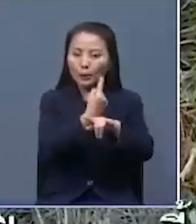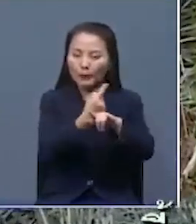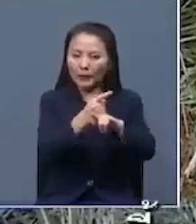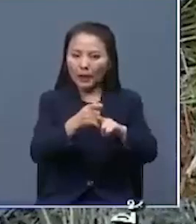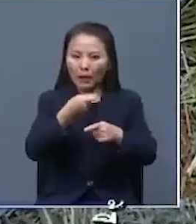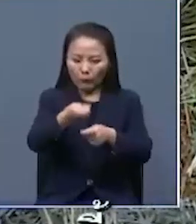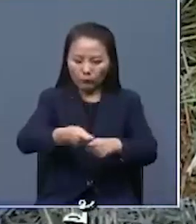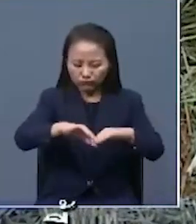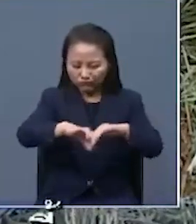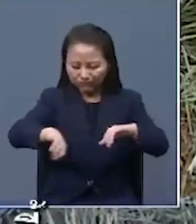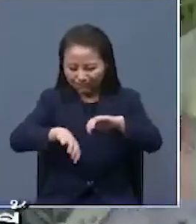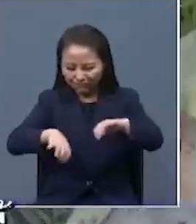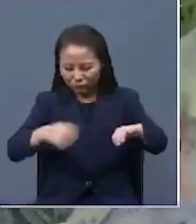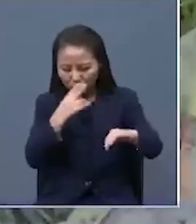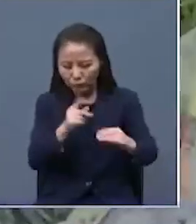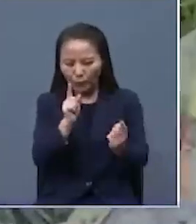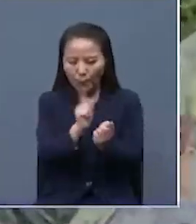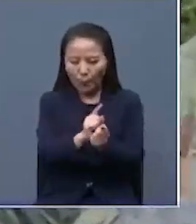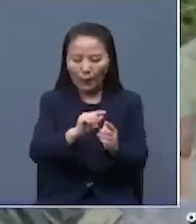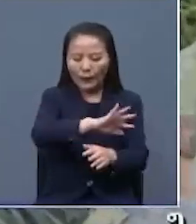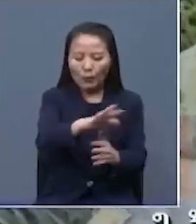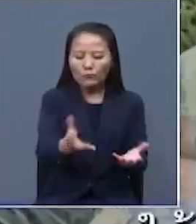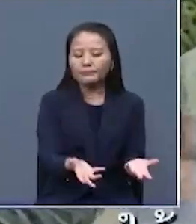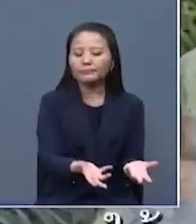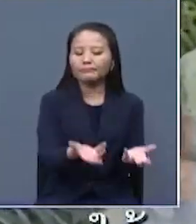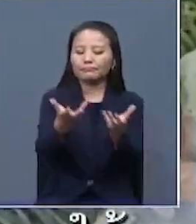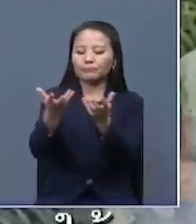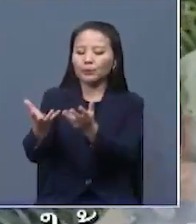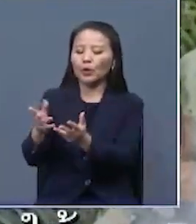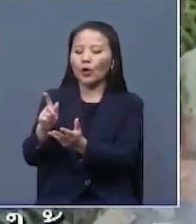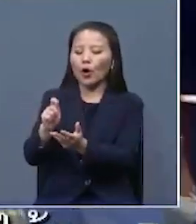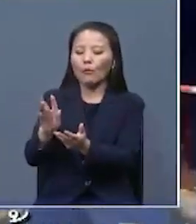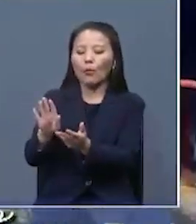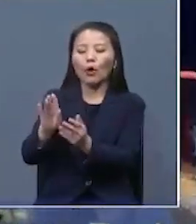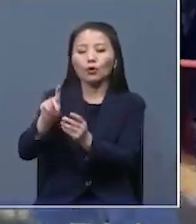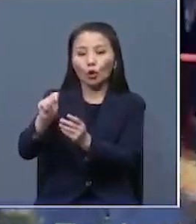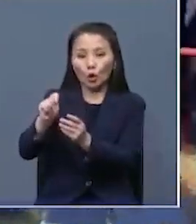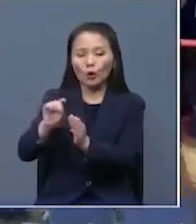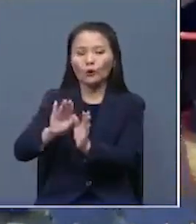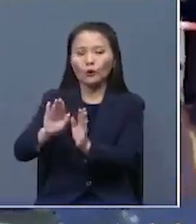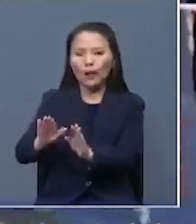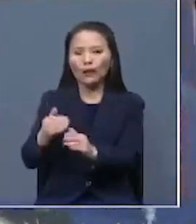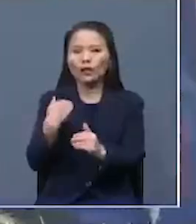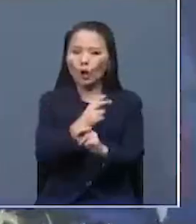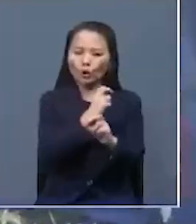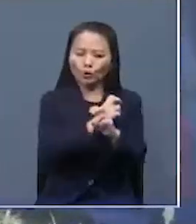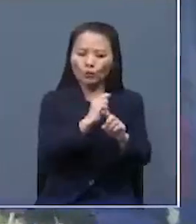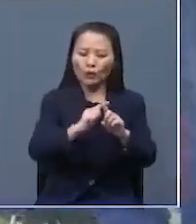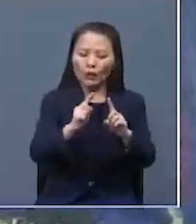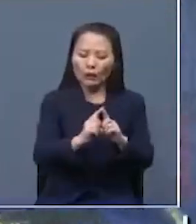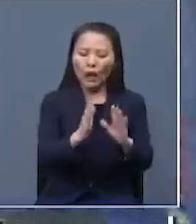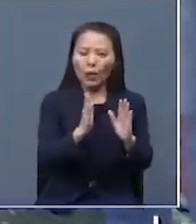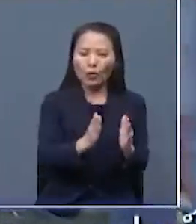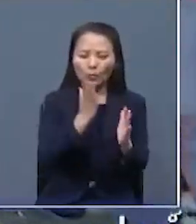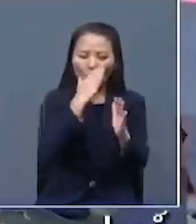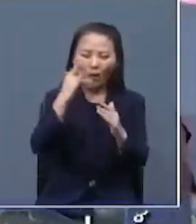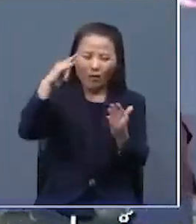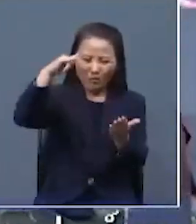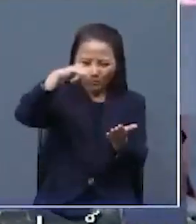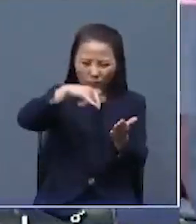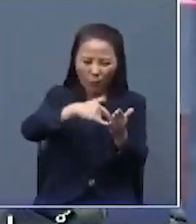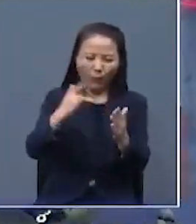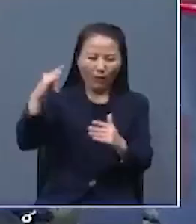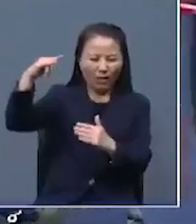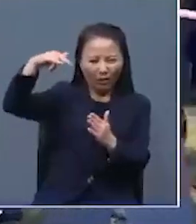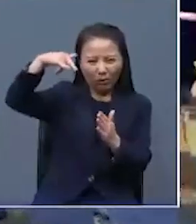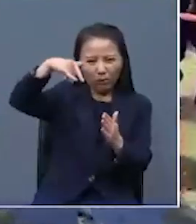ขึ้นมาได้ไปรวบรวมเอาไว้ที่องค์การบริหารส่วนตำบลเขาดินก่อนจะนำส่งพิสูจน์อัตลักษณ์นะครับเนื่องจากลักษณะการตกนั้นมี